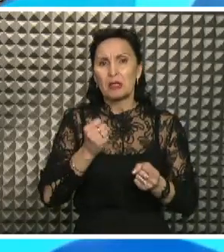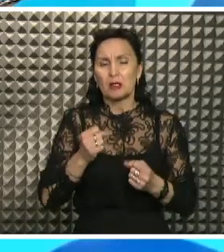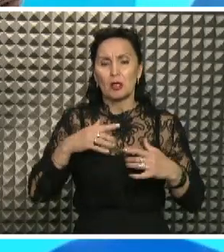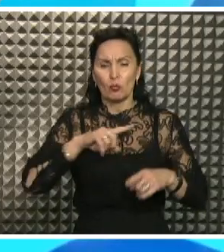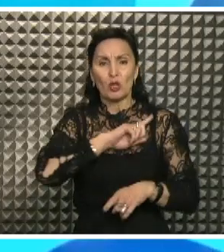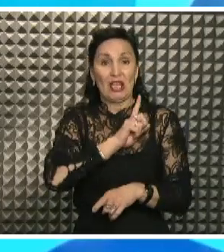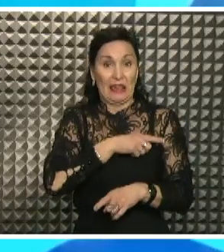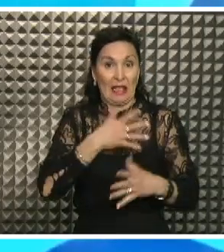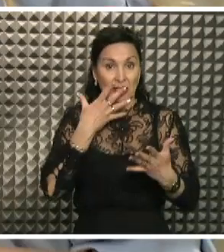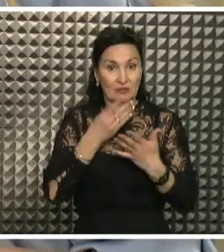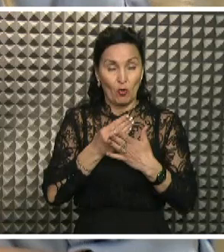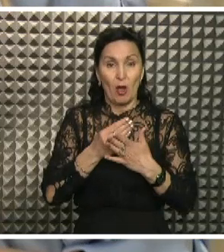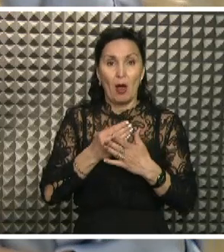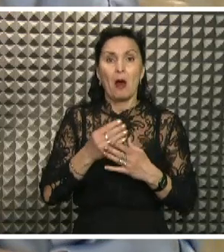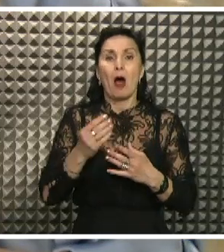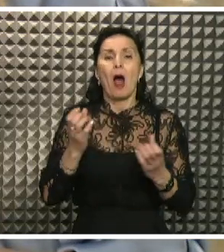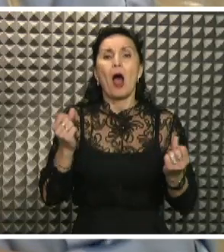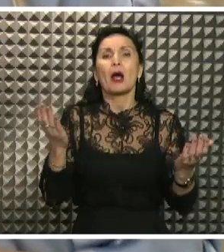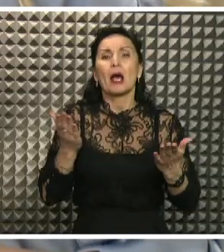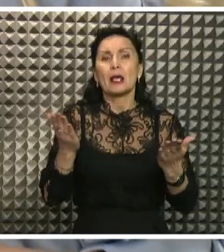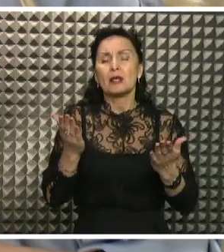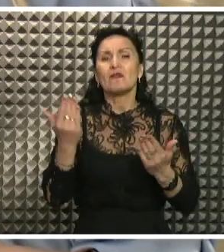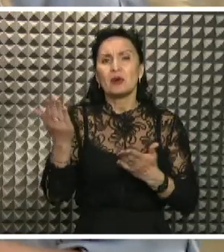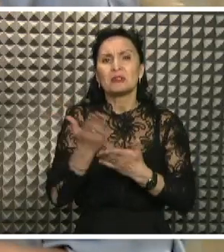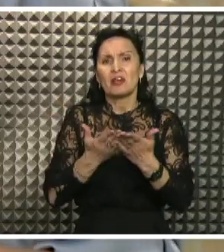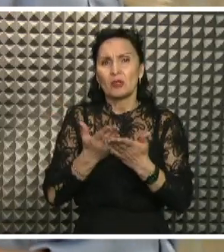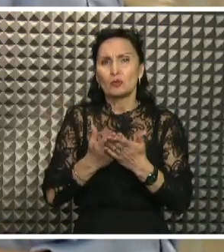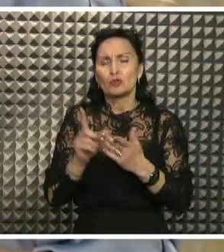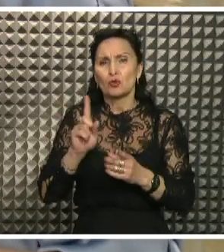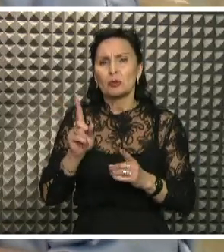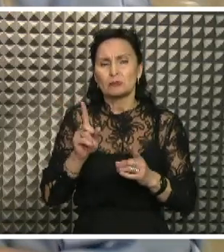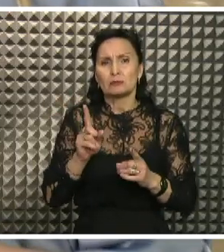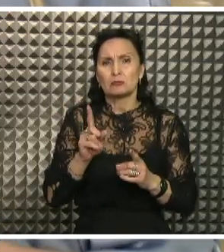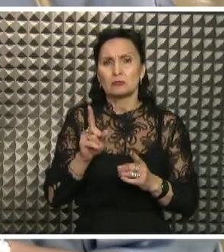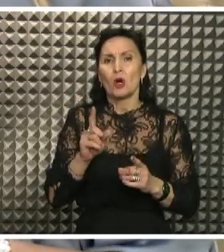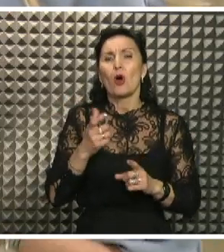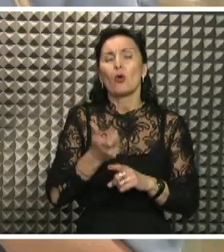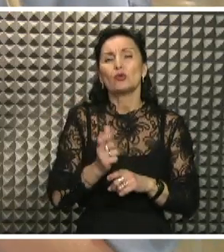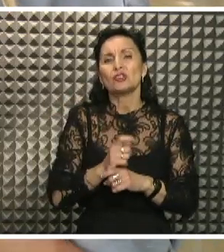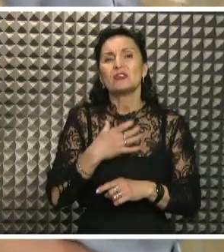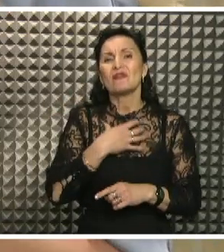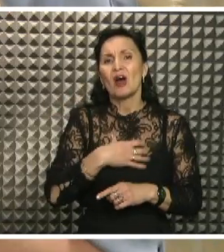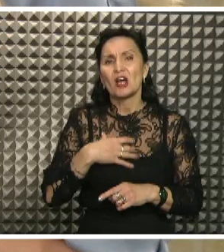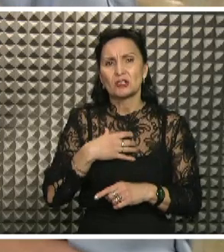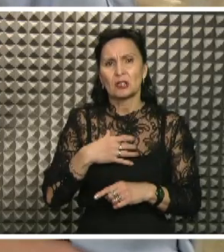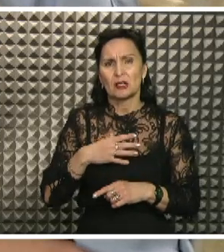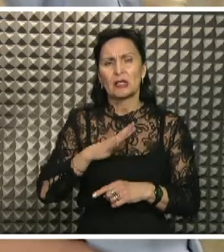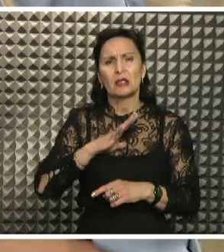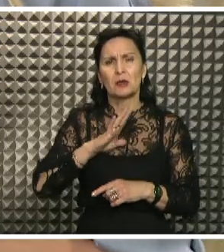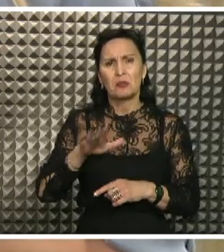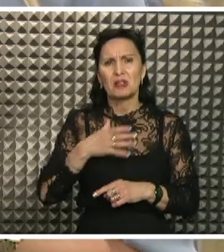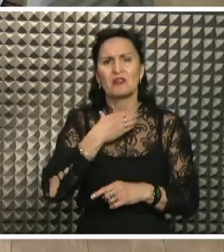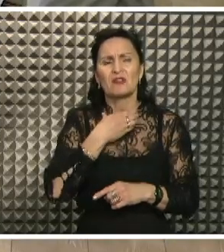питание понятно, мы поговорили. А какие нутриенты вы порекомендуете для укрепления иммунитета? Да, очень важно не быть в дефиците